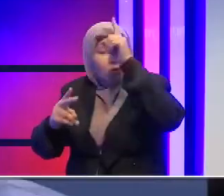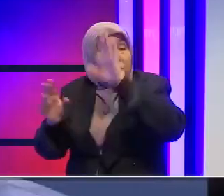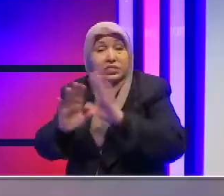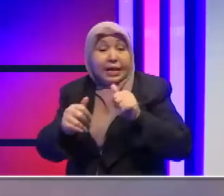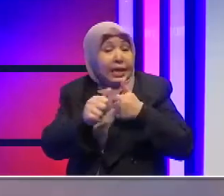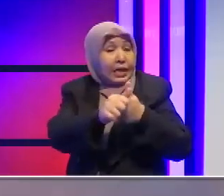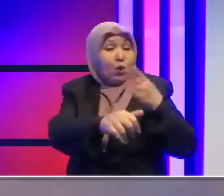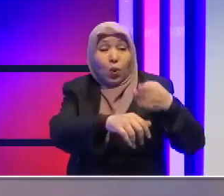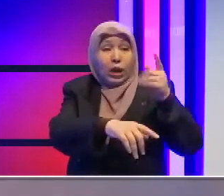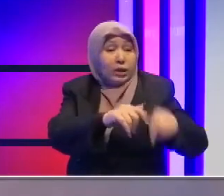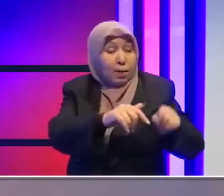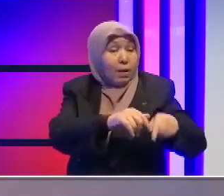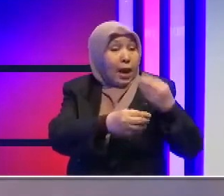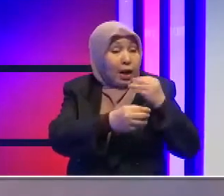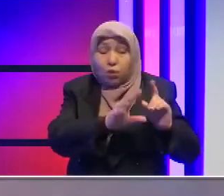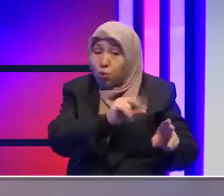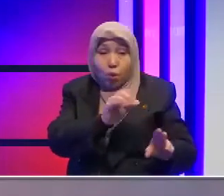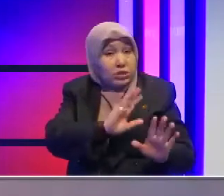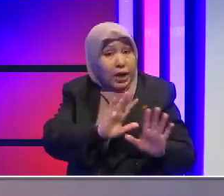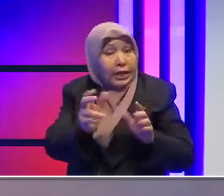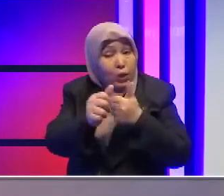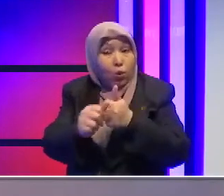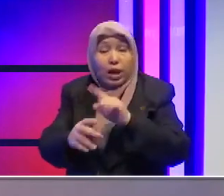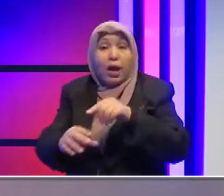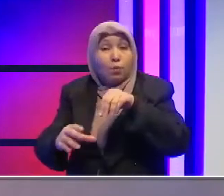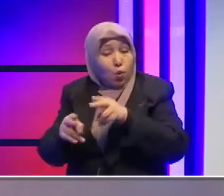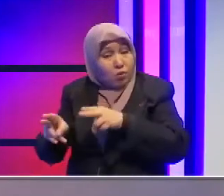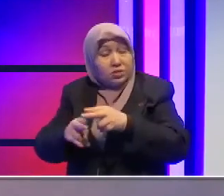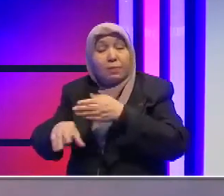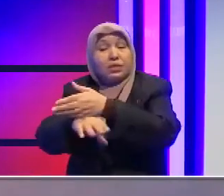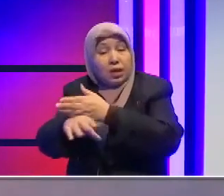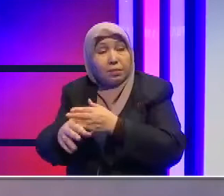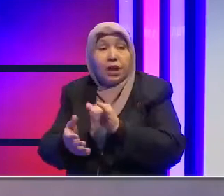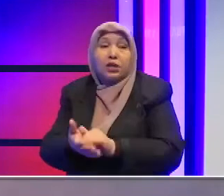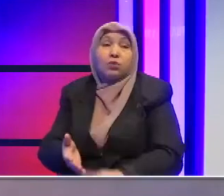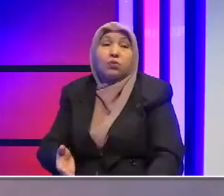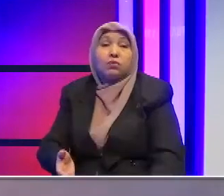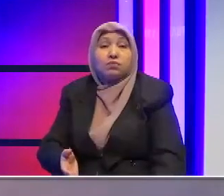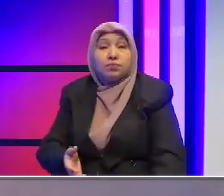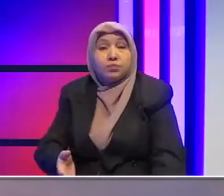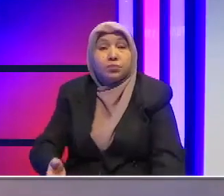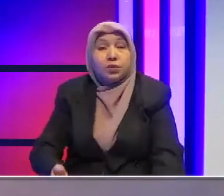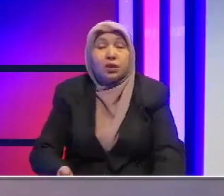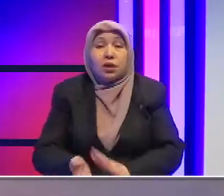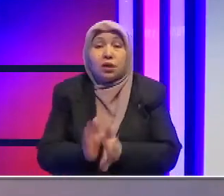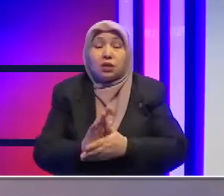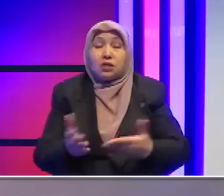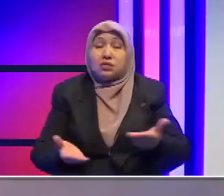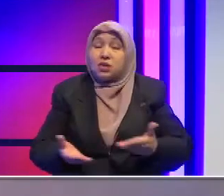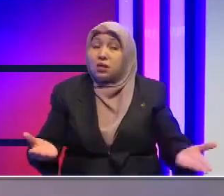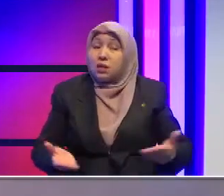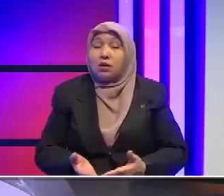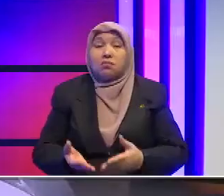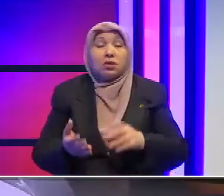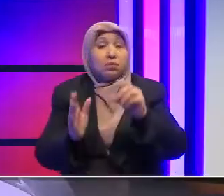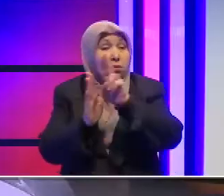tu, ikut syariat Nabi sallallahu alaihi wasallam dalam urusan syariat penyembelihan tersebut. Wallahualam. Ya. Jadi di sini di sebalik syariat itu tadi